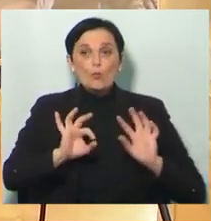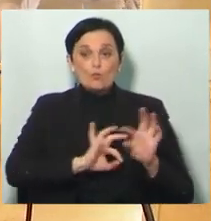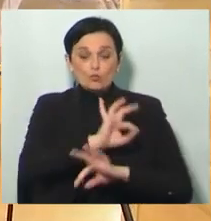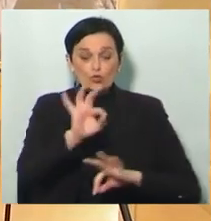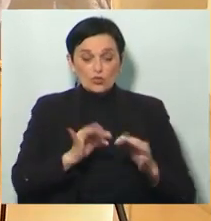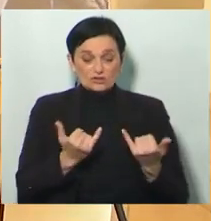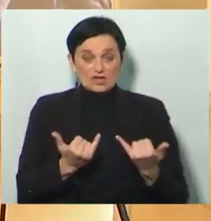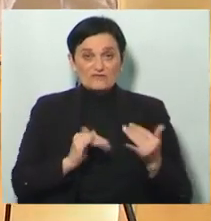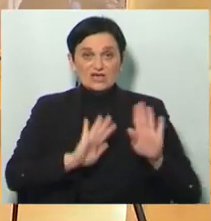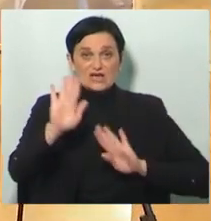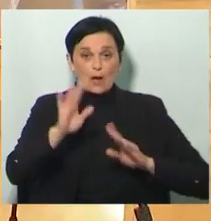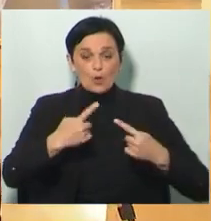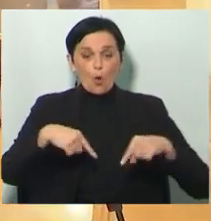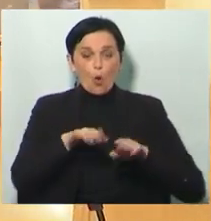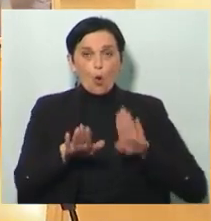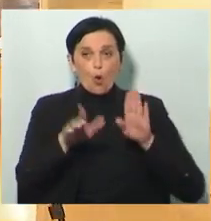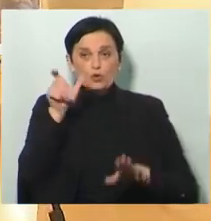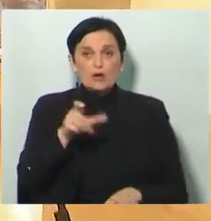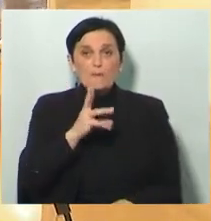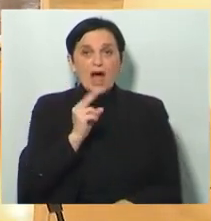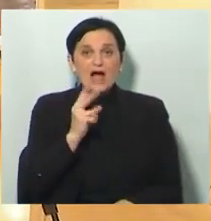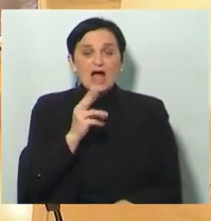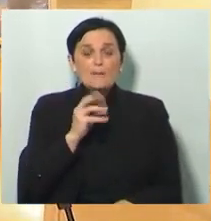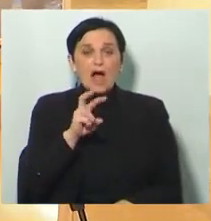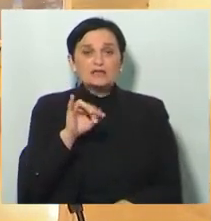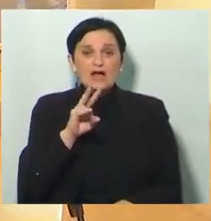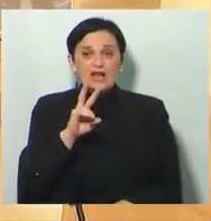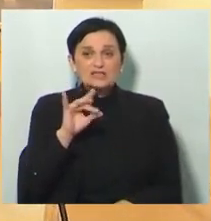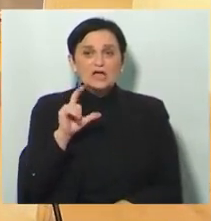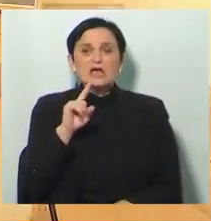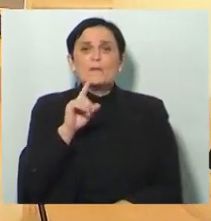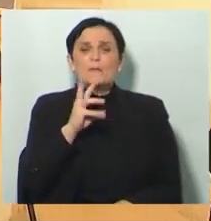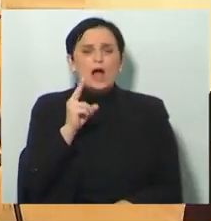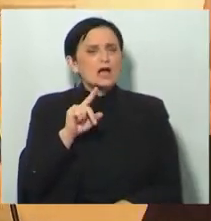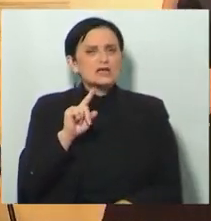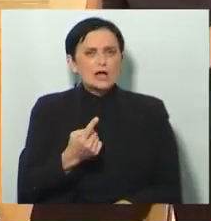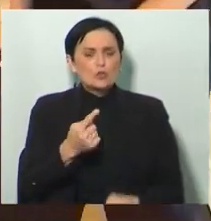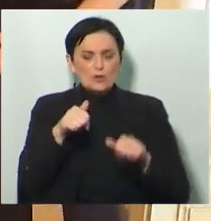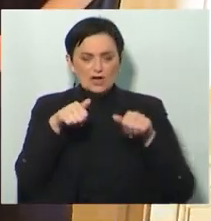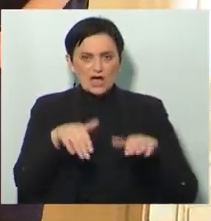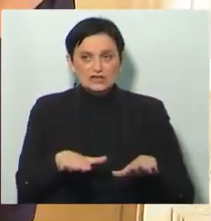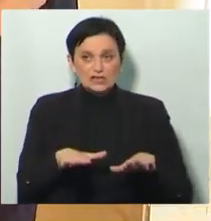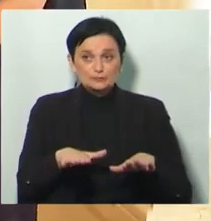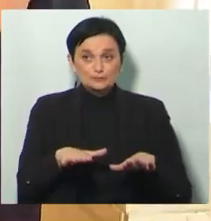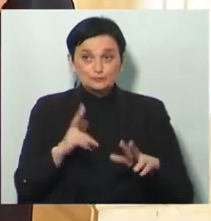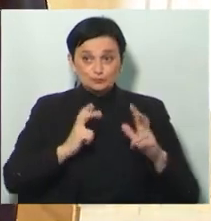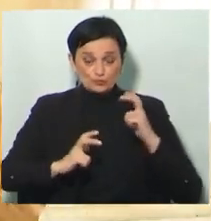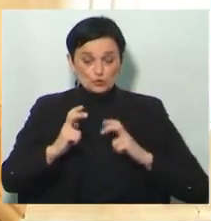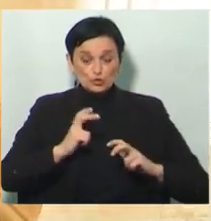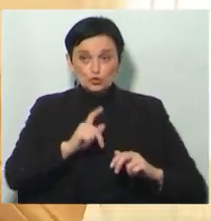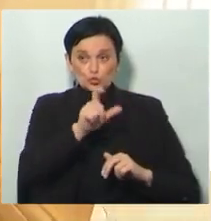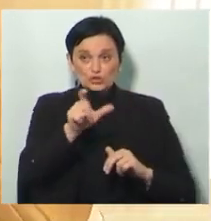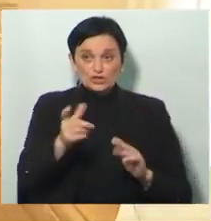და დღევანდელი გამოფენის ორგანიზატორი მაკა მაღლაკელიძე. მაკა, რატო გადაწყვიტეთ, რომ სტუდენტები